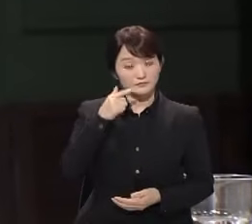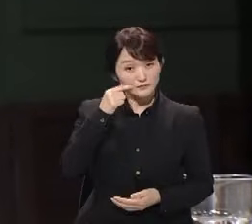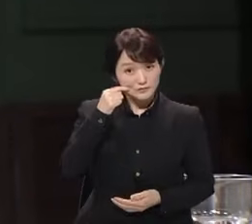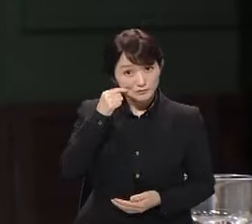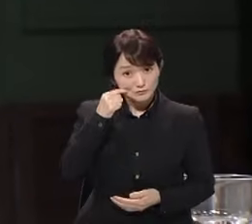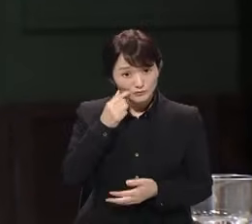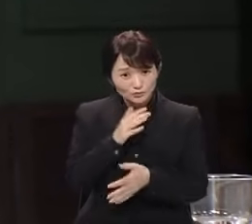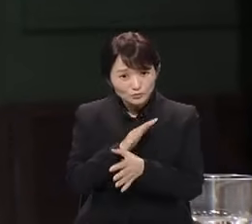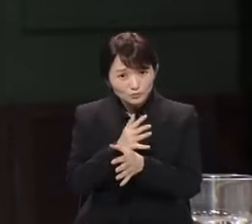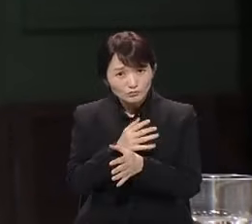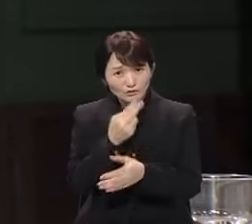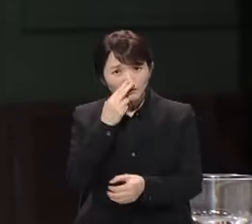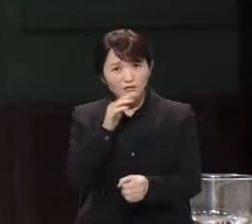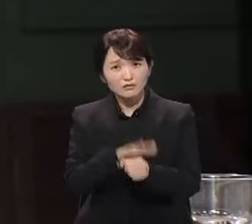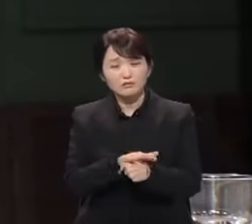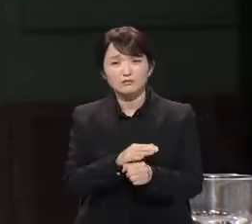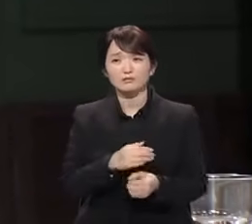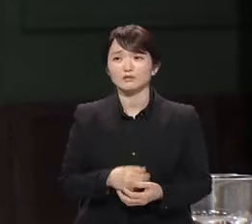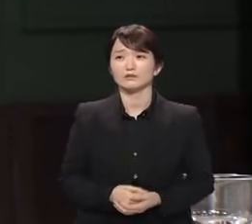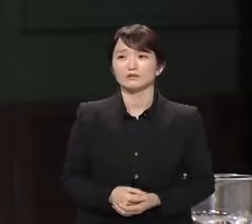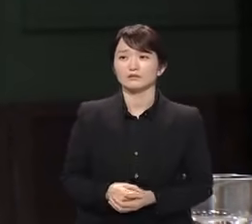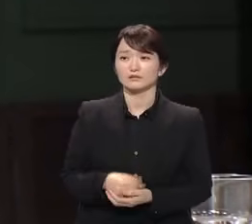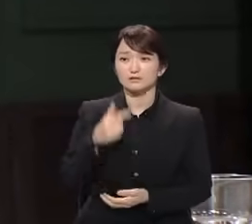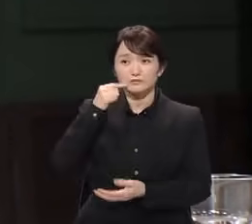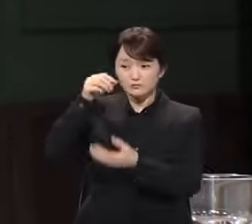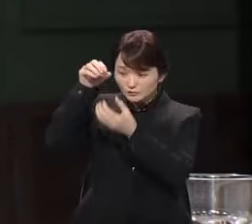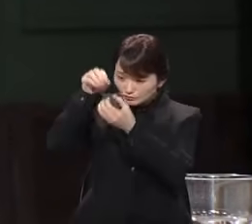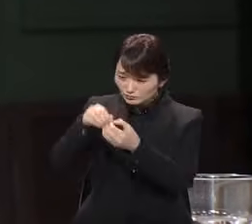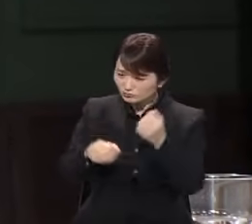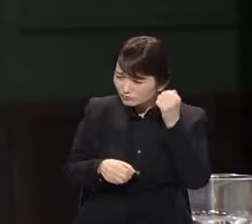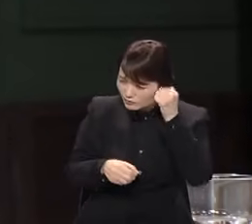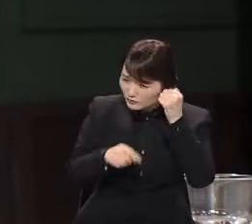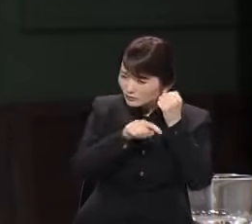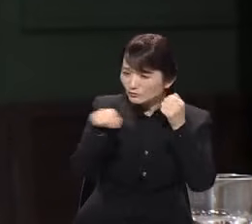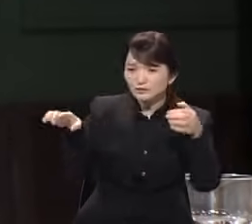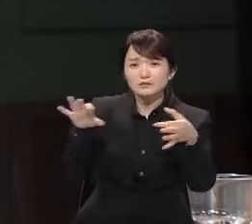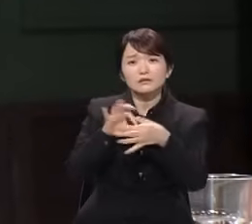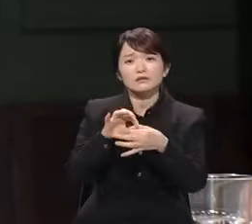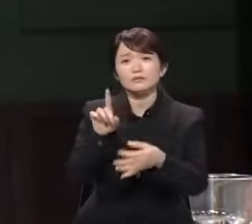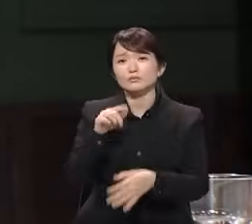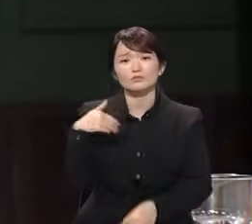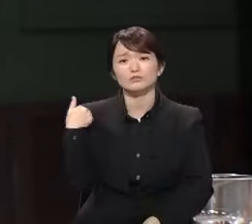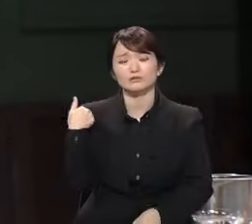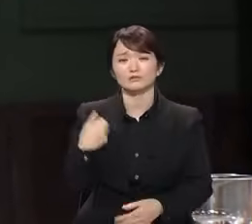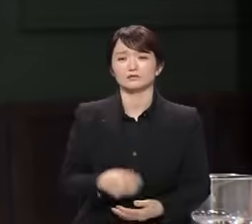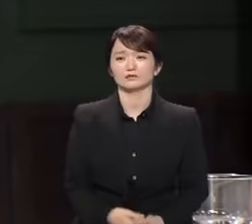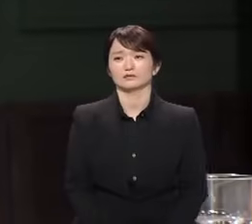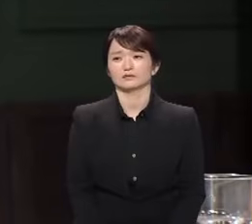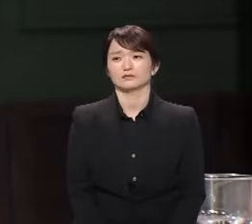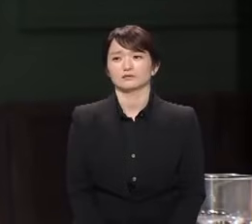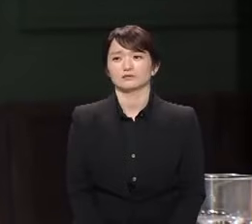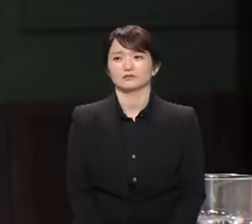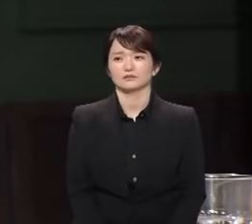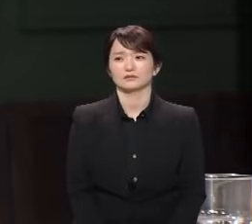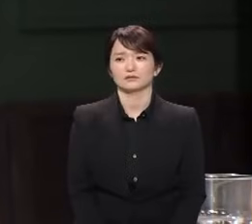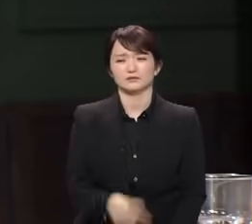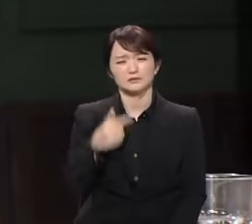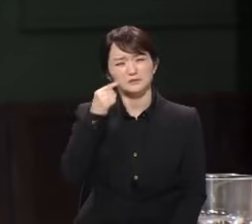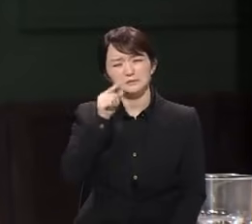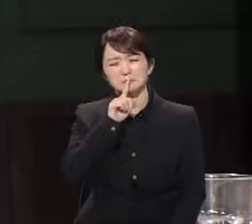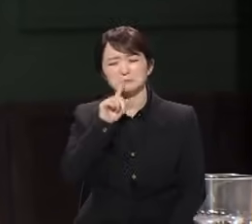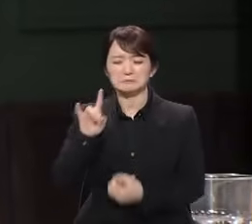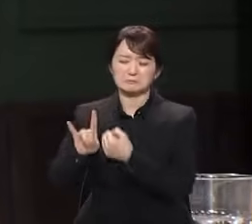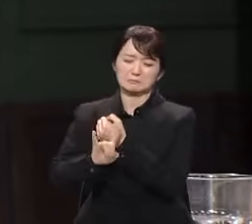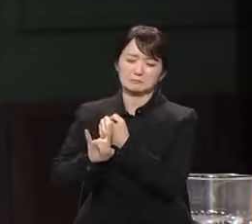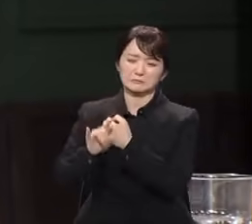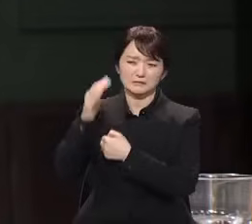어이가 없네요 하셨고요. 뭘봐 너나 잘해님, 풍습이랑 숙박이랑 도대체 뭔 상관이죠 하셨습니다. 부정정님, 솔직히 일본어는 핑계네요.